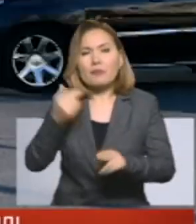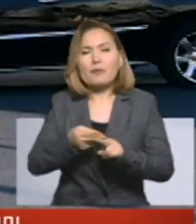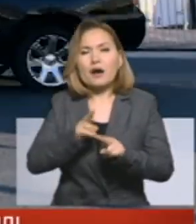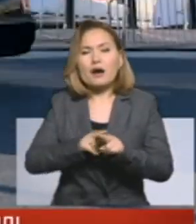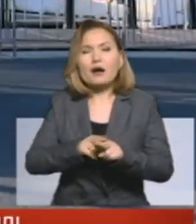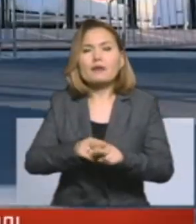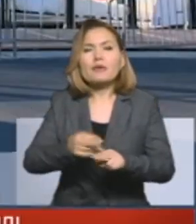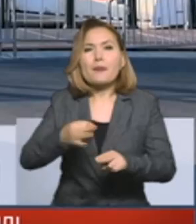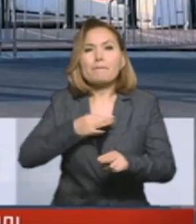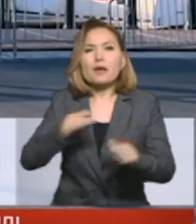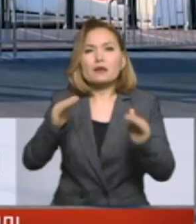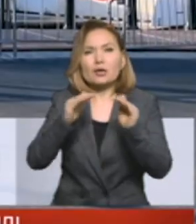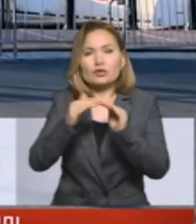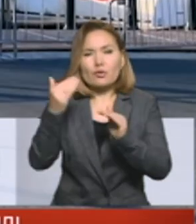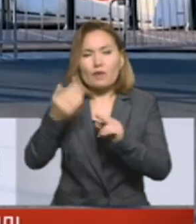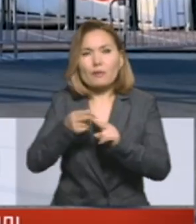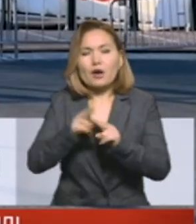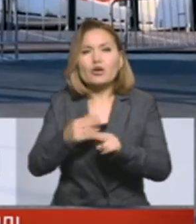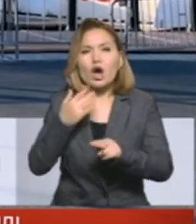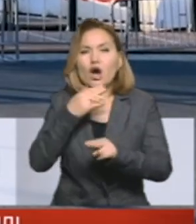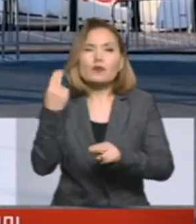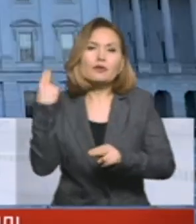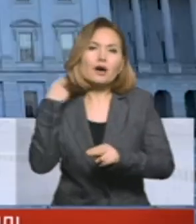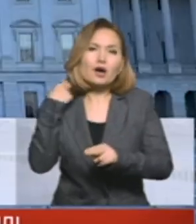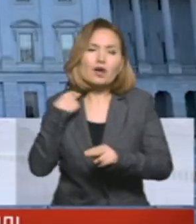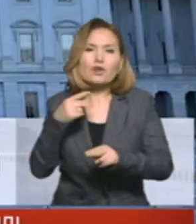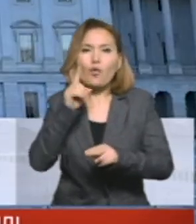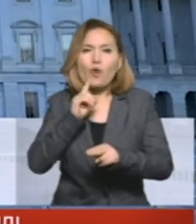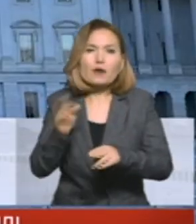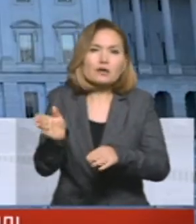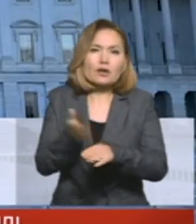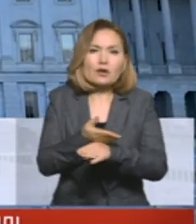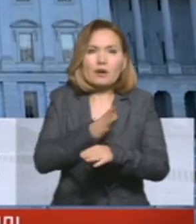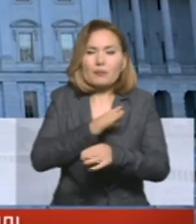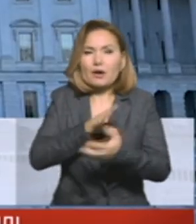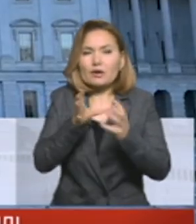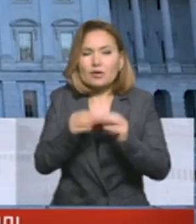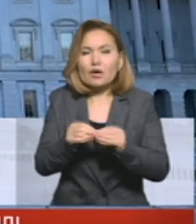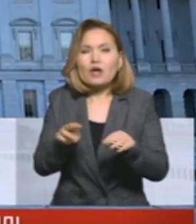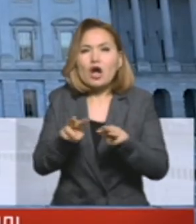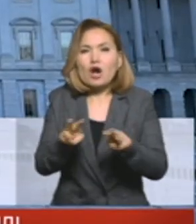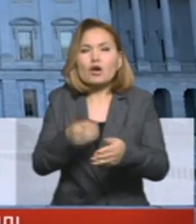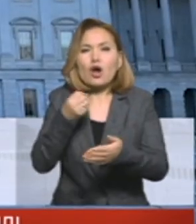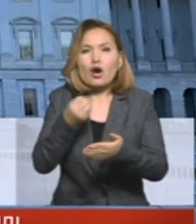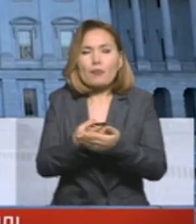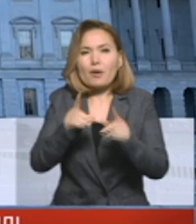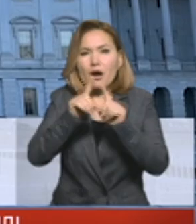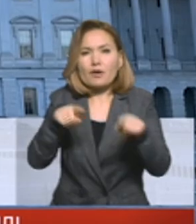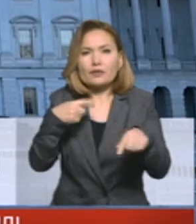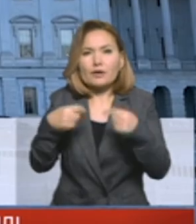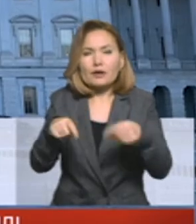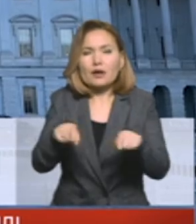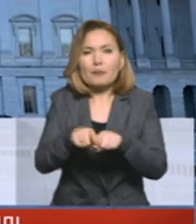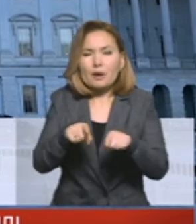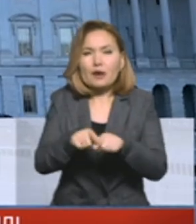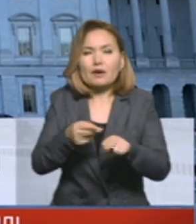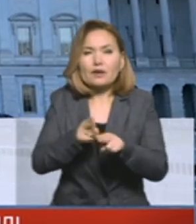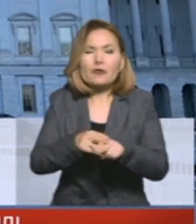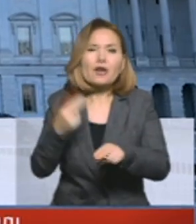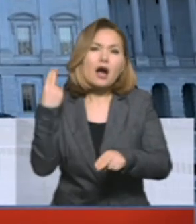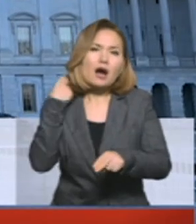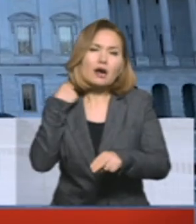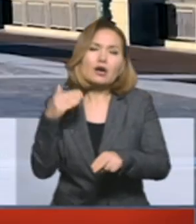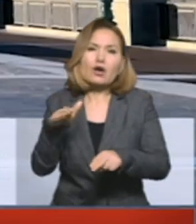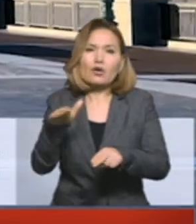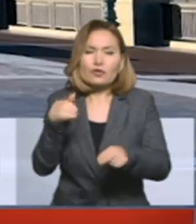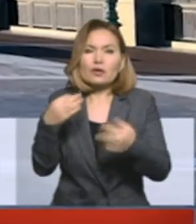экономикасын дефолттан сақтау үшін ұлттық қарыз межесін уақытша алып тастаған еді. Яғни үкіметке құнды қағаздар шығару арқылы кедергісіз қарыз алуға